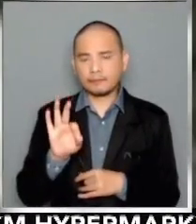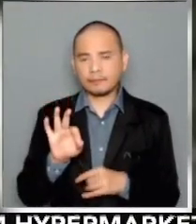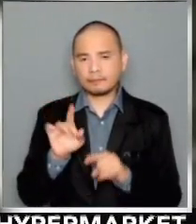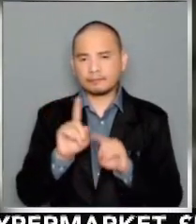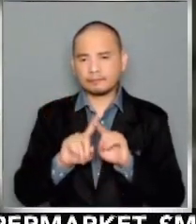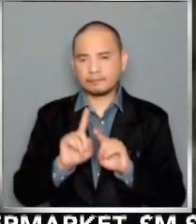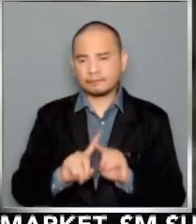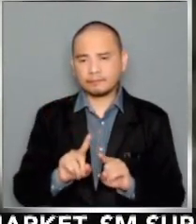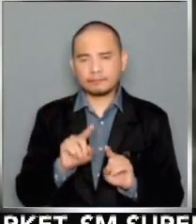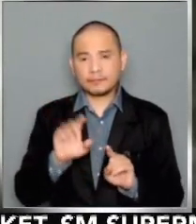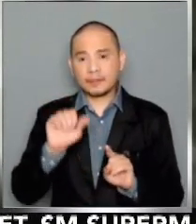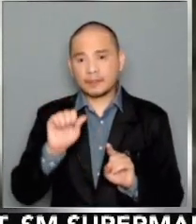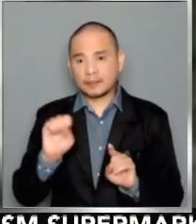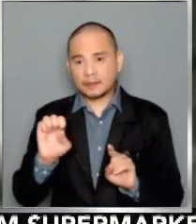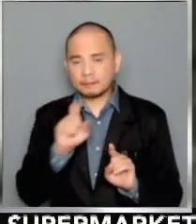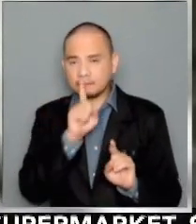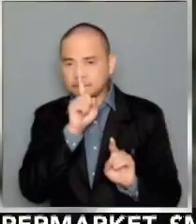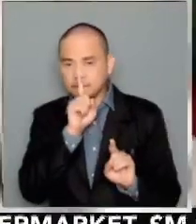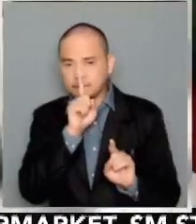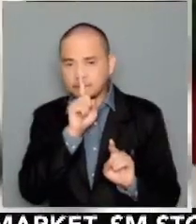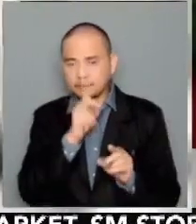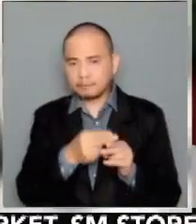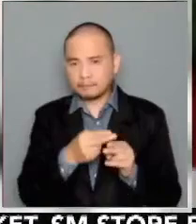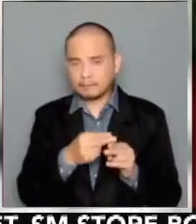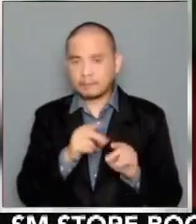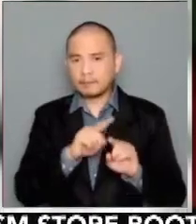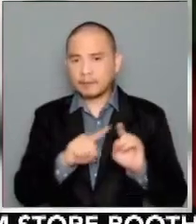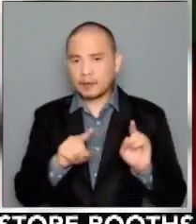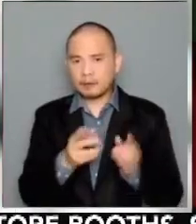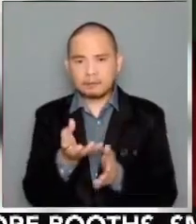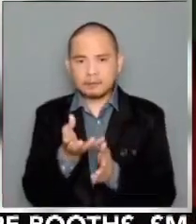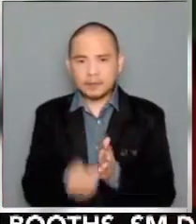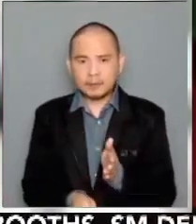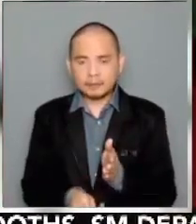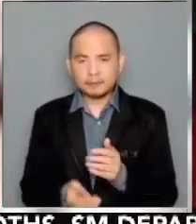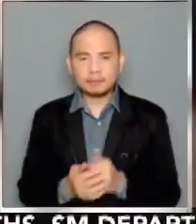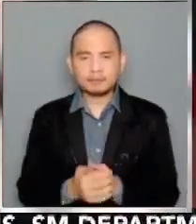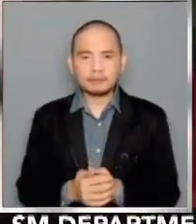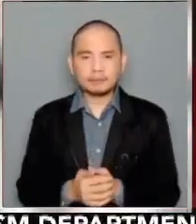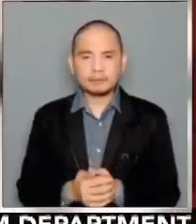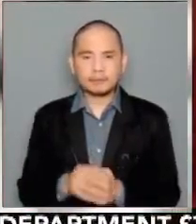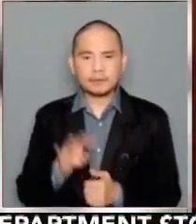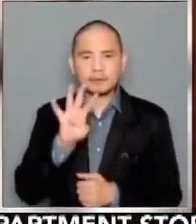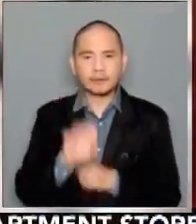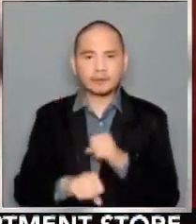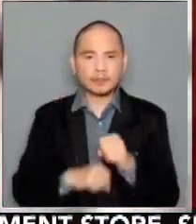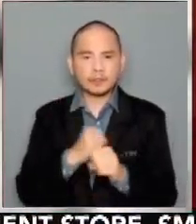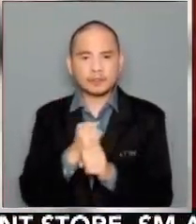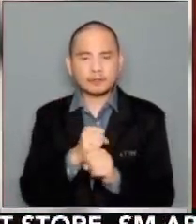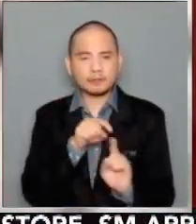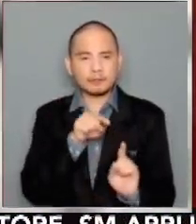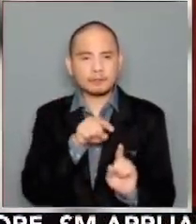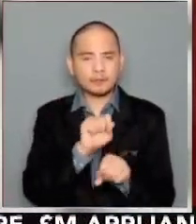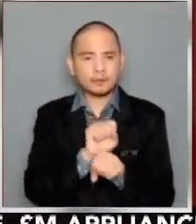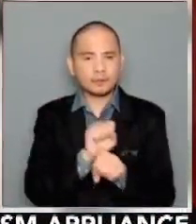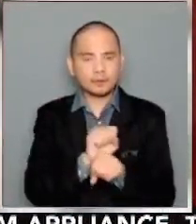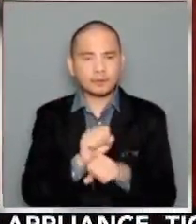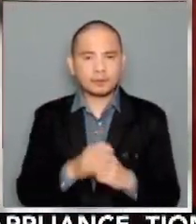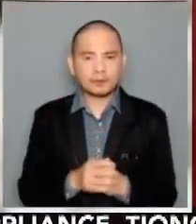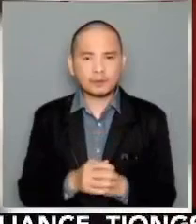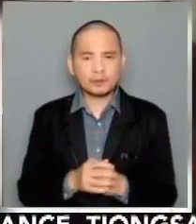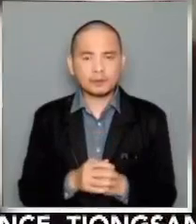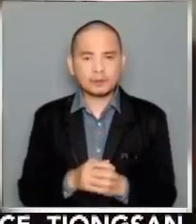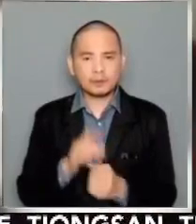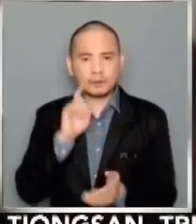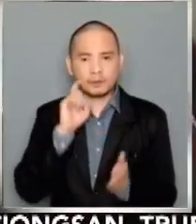kaso pero wala yung records ng kaso. Sa 4 na taon sa pwesto, may ilang pagbabago na raw na ipinatupad si